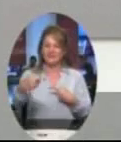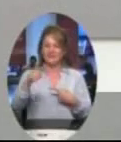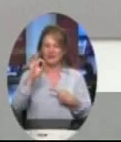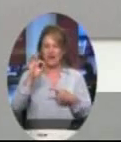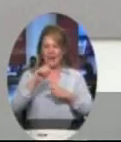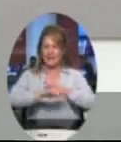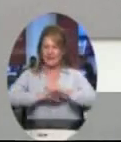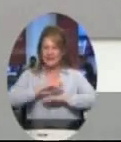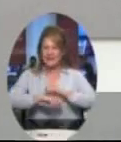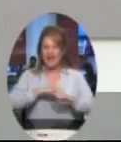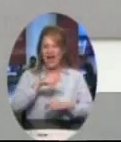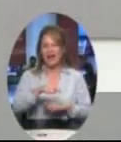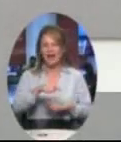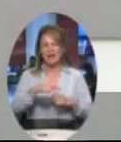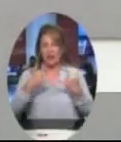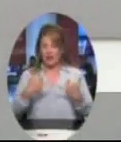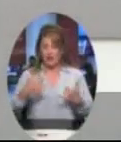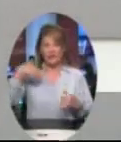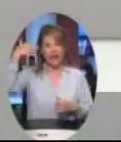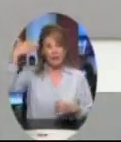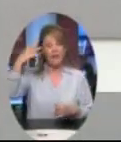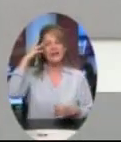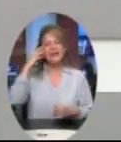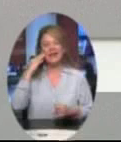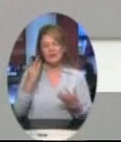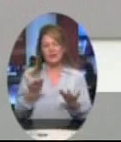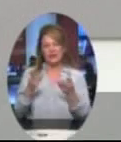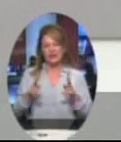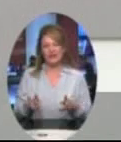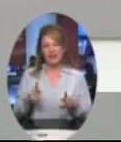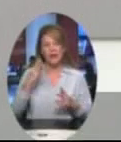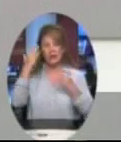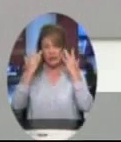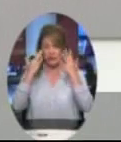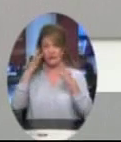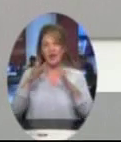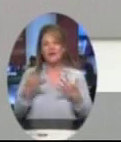יפים מכאן ולהבא. תהנו ממה שיש ותחשבו איפה הטוב